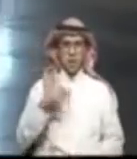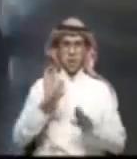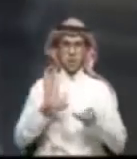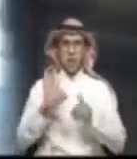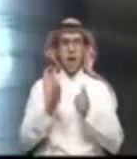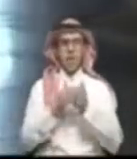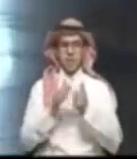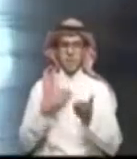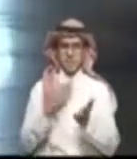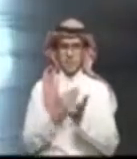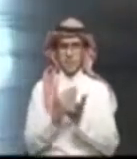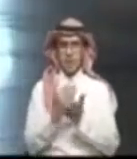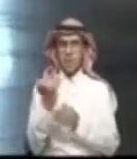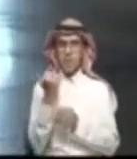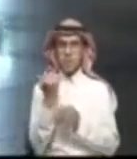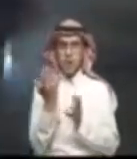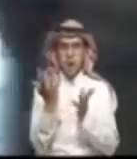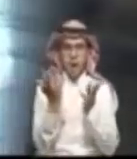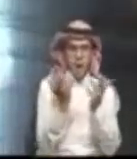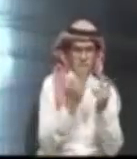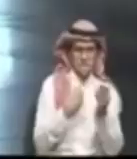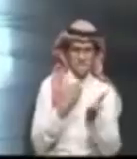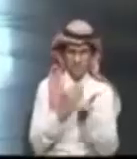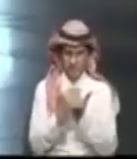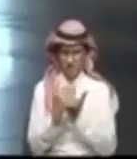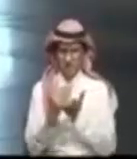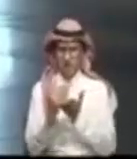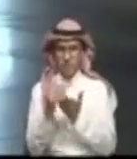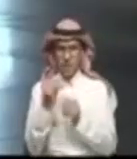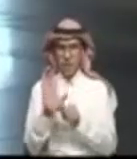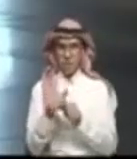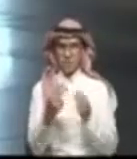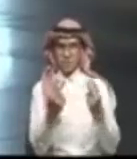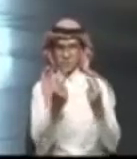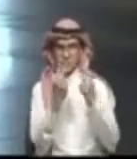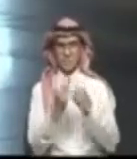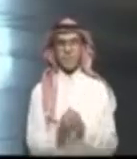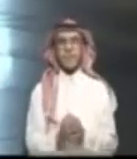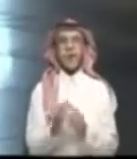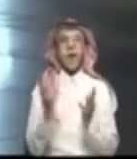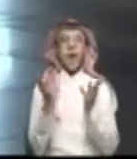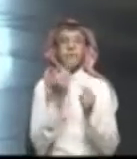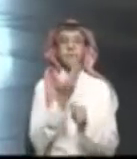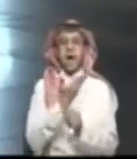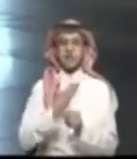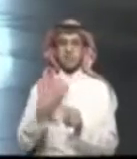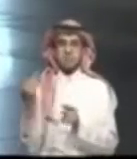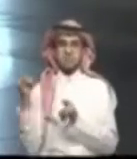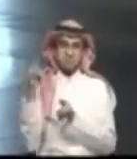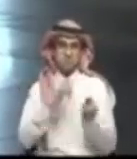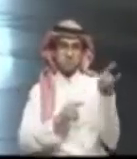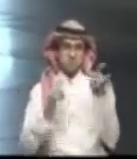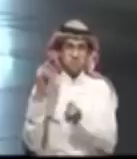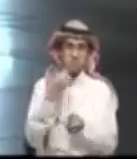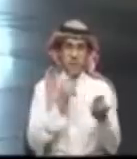عن الخدمات بعد أهم الإحصائيات التي سوف أقولها اليوم للسادة المشاهدين. أعداد الحجاج اليوم الذين وصلوا إلى